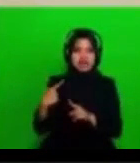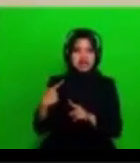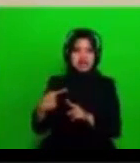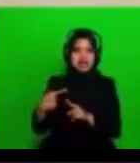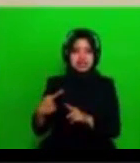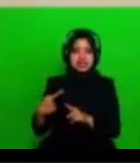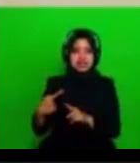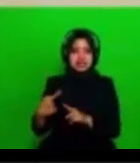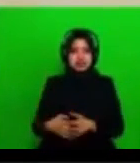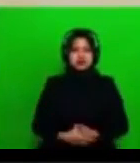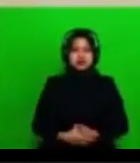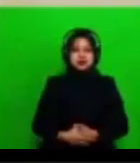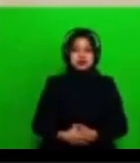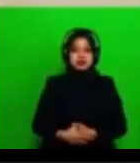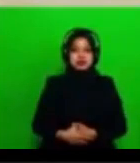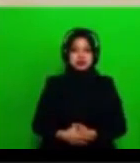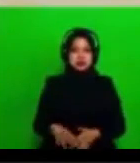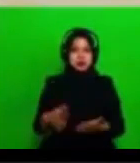8788111.